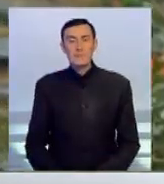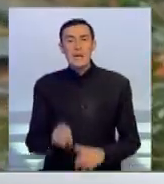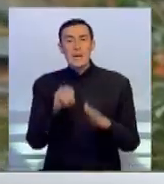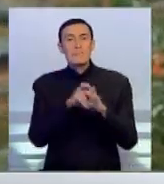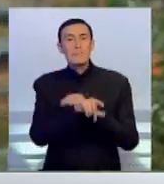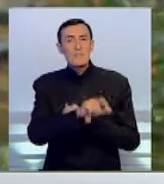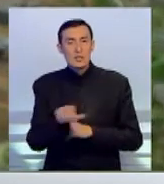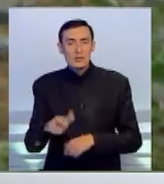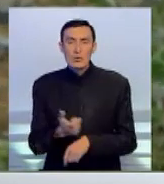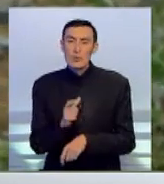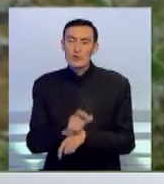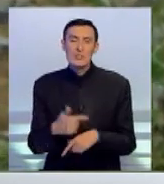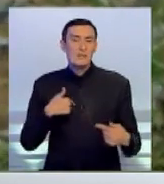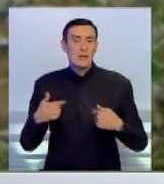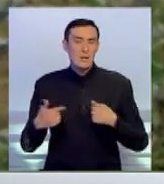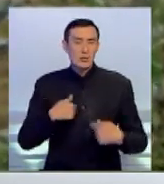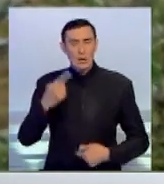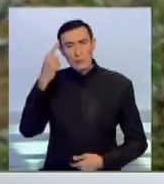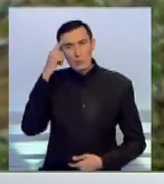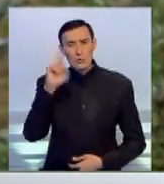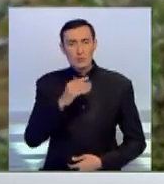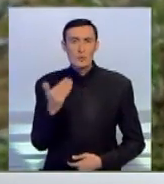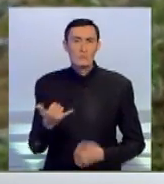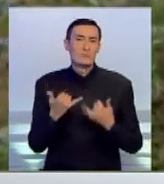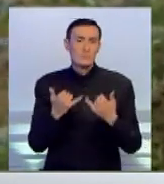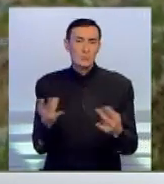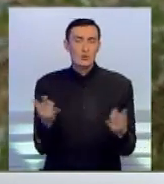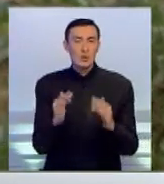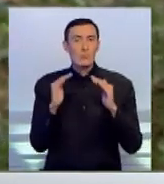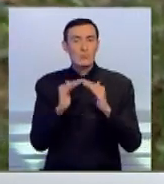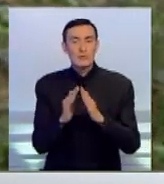Беженцы из Мьянмы очень страдают, и я подумал, что им нужно